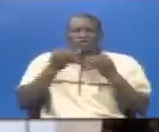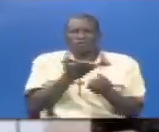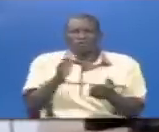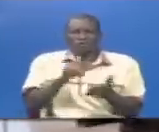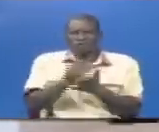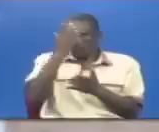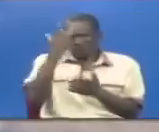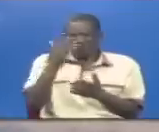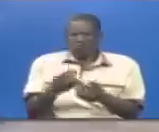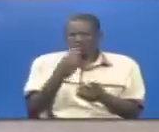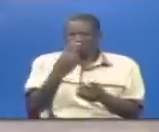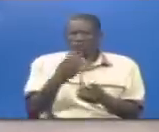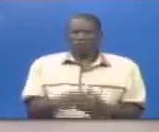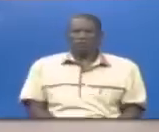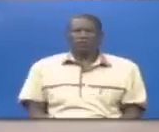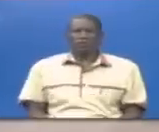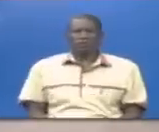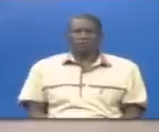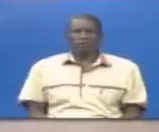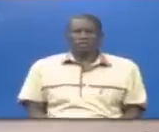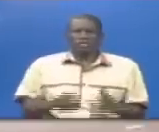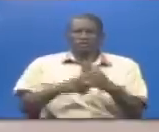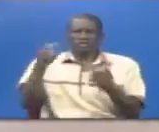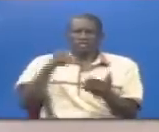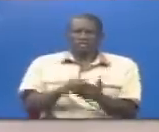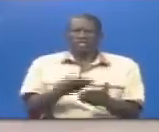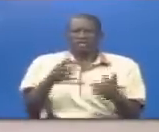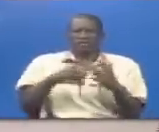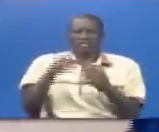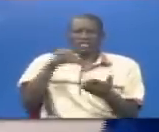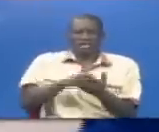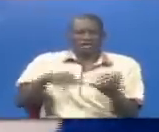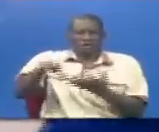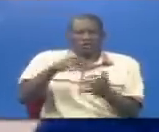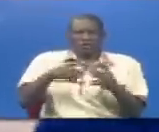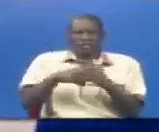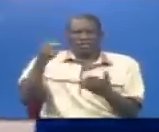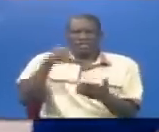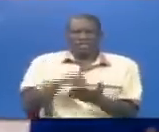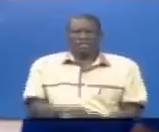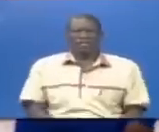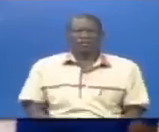ndiposa ulimuona wameanza tena vurugu ambayo wameanza tena,